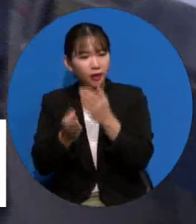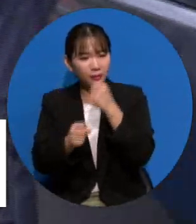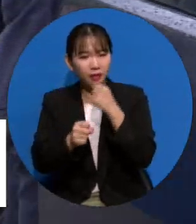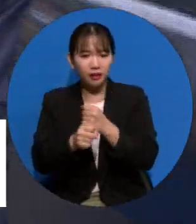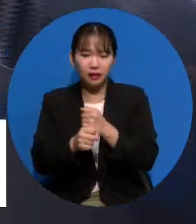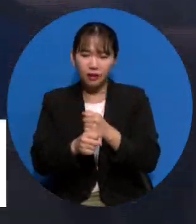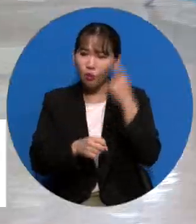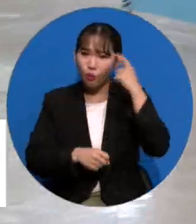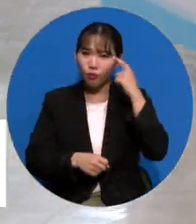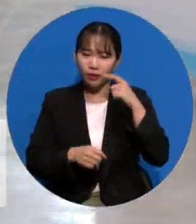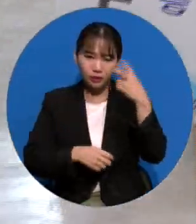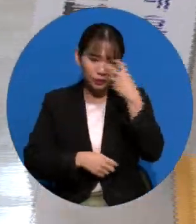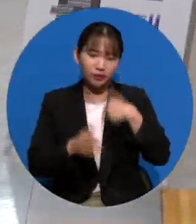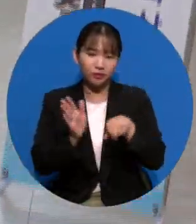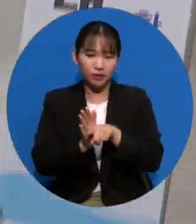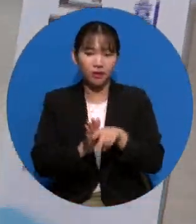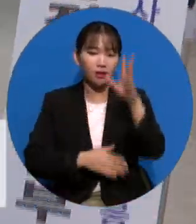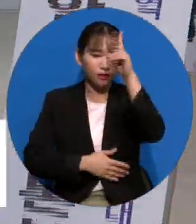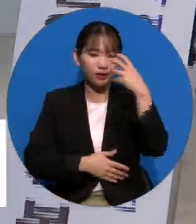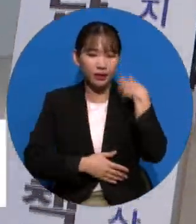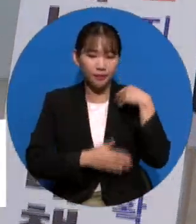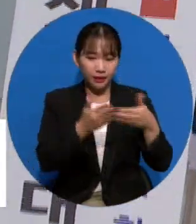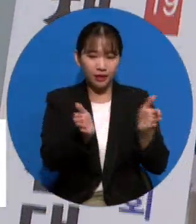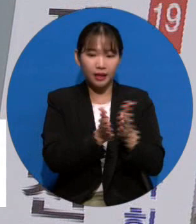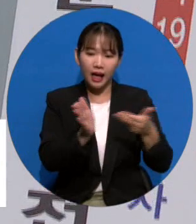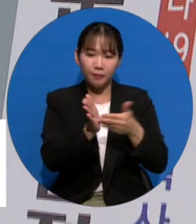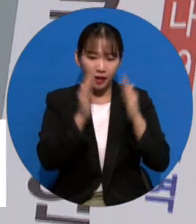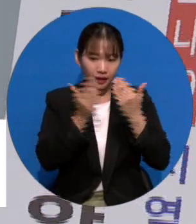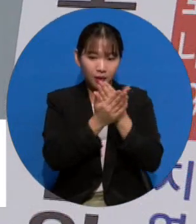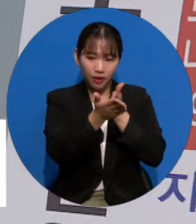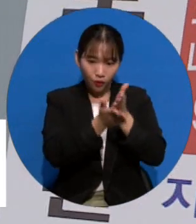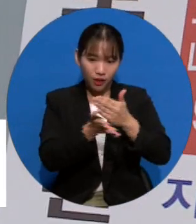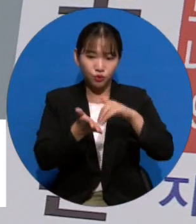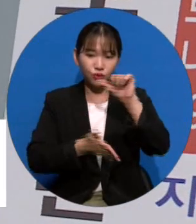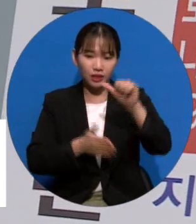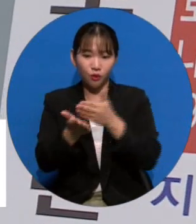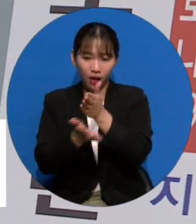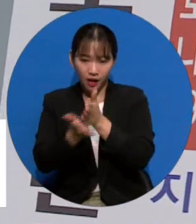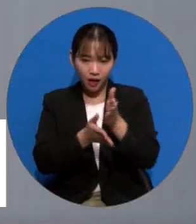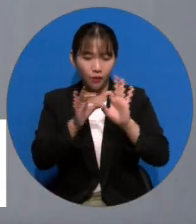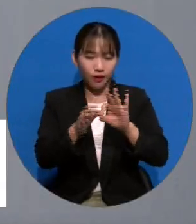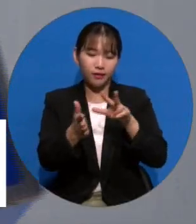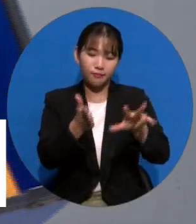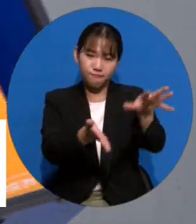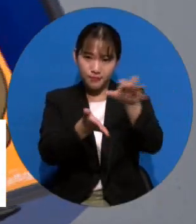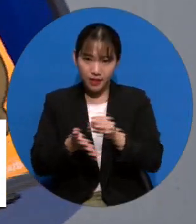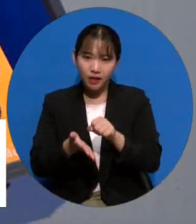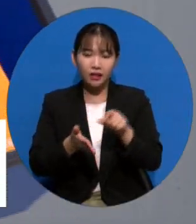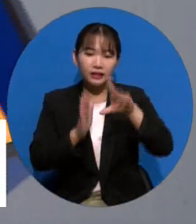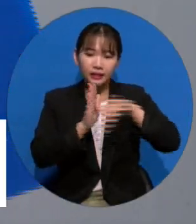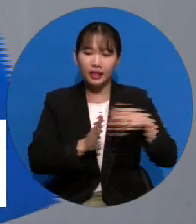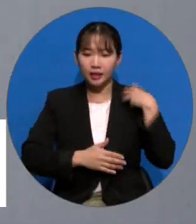살피기 위해서입니다. 경찰은 담당 부서인 항만 개발과 등 5개 부서에서 관련 자료를 확보하고